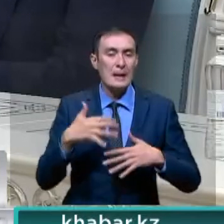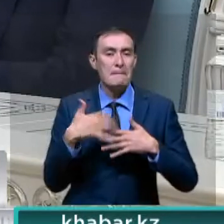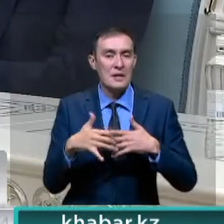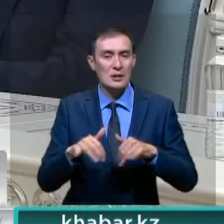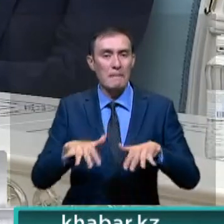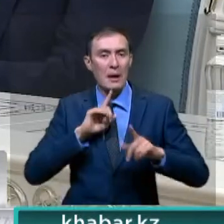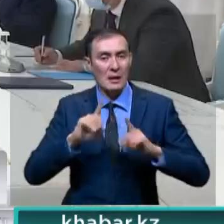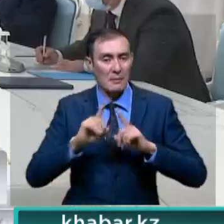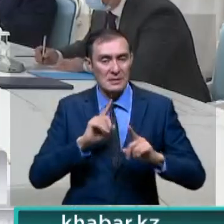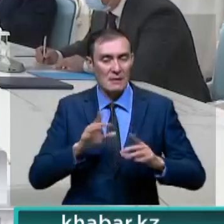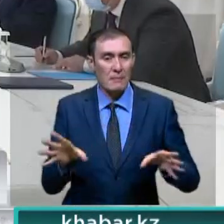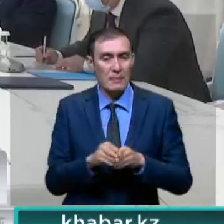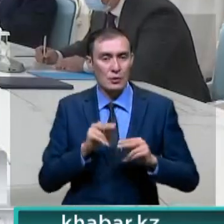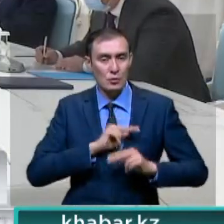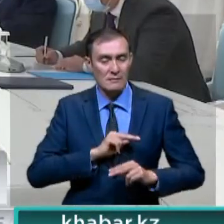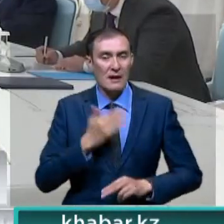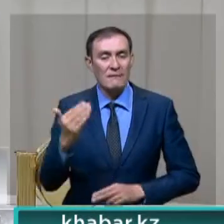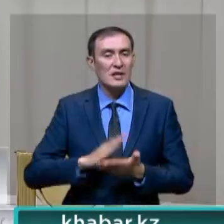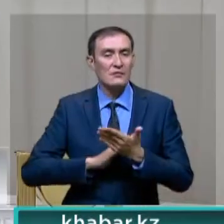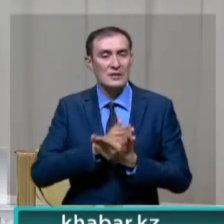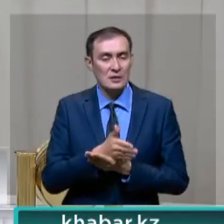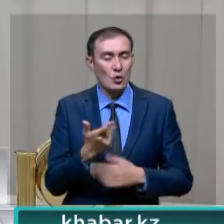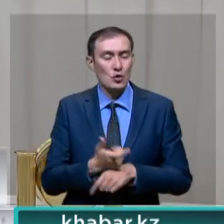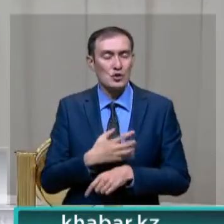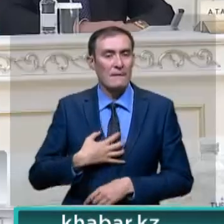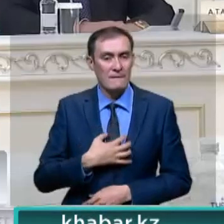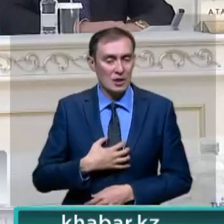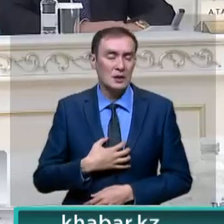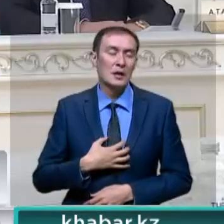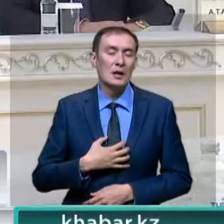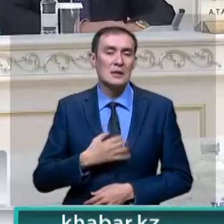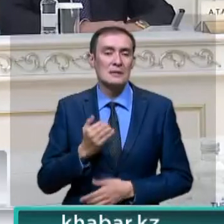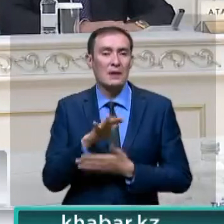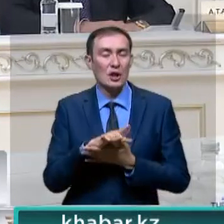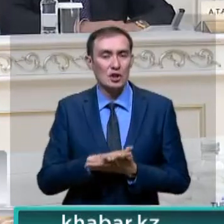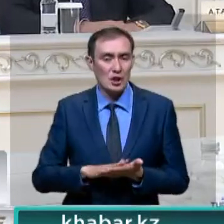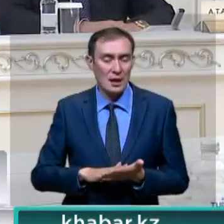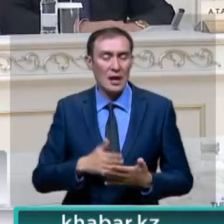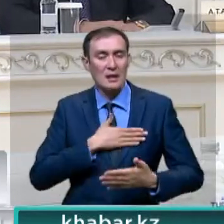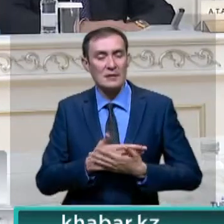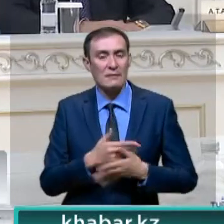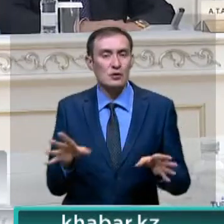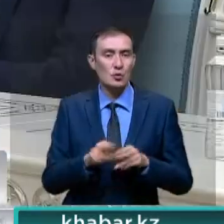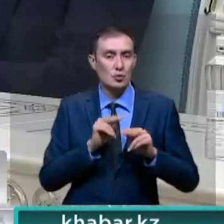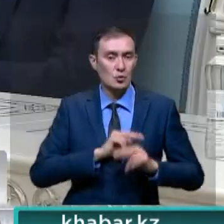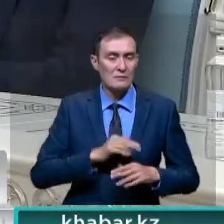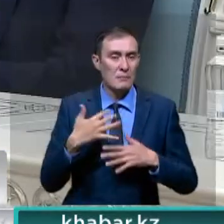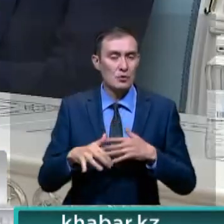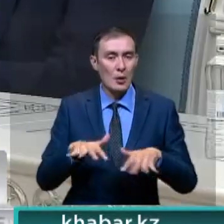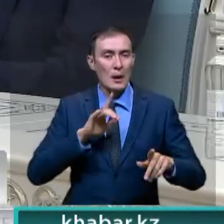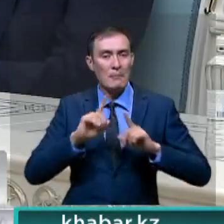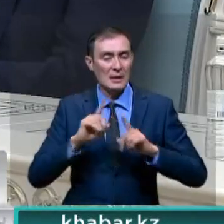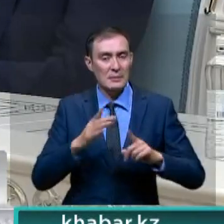партнерства. Ваш визит имеет очень важное значение с точки зрения продолжения активного сотрудничества между